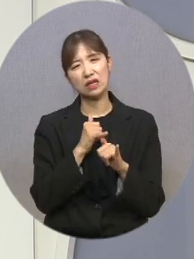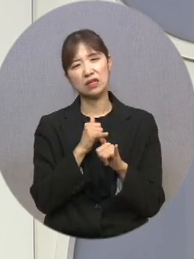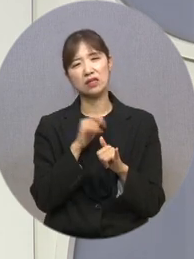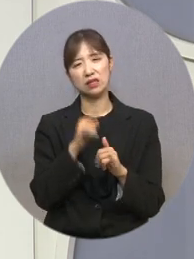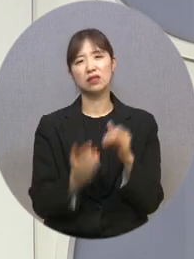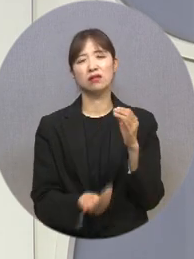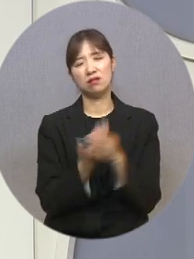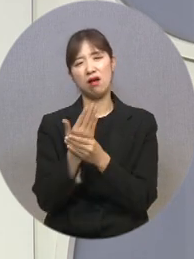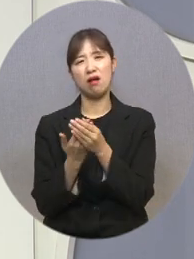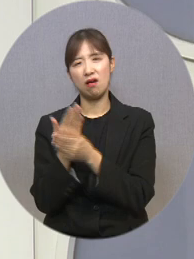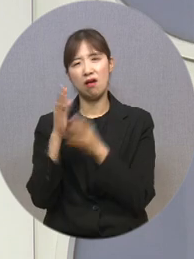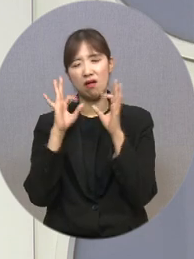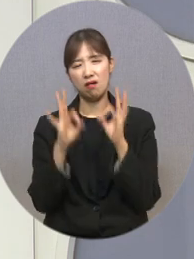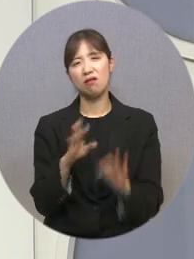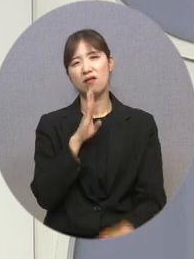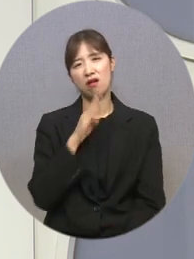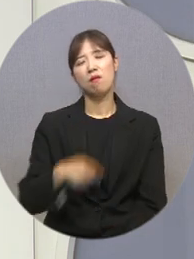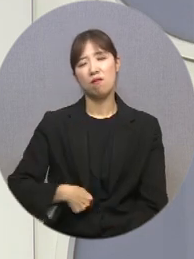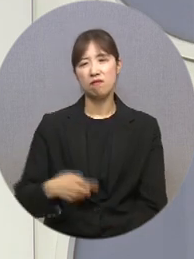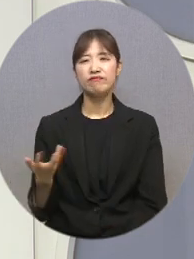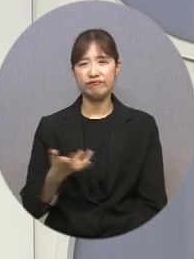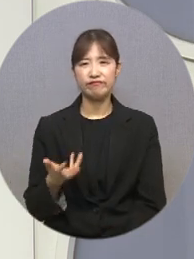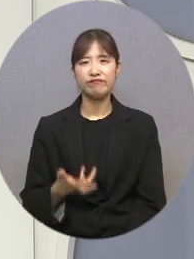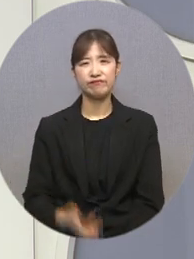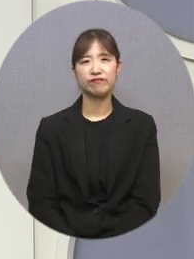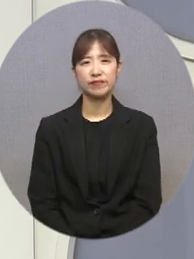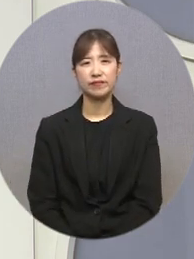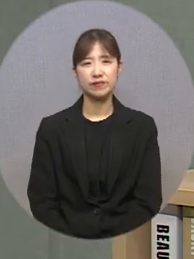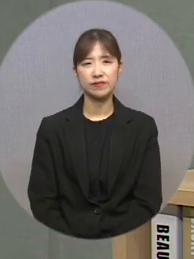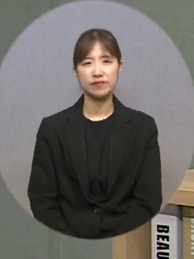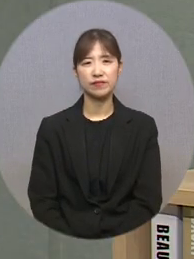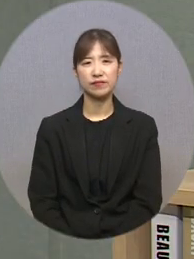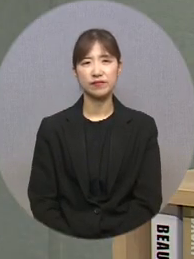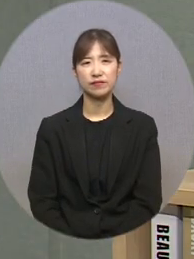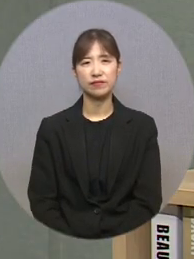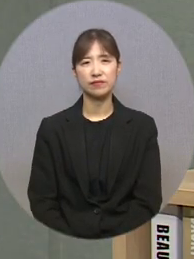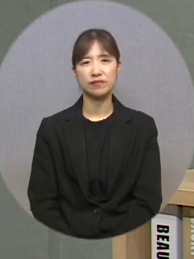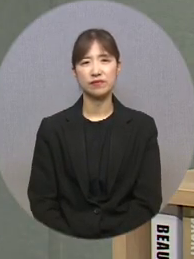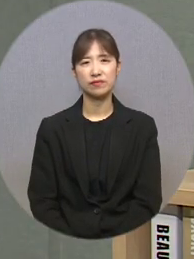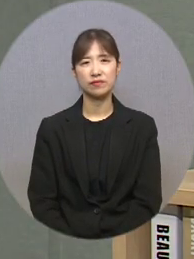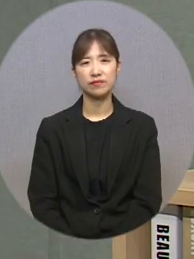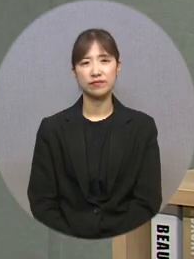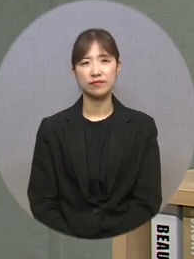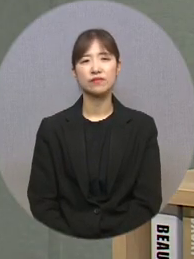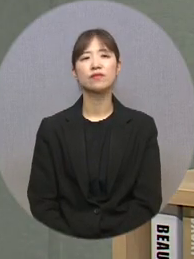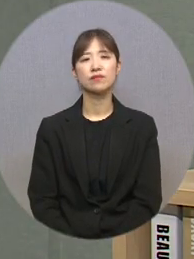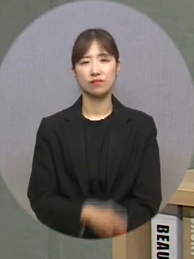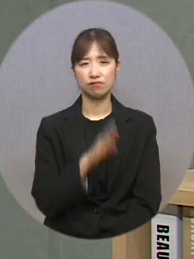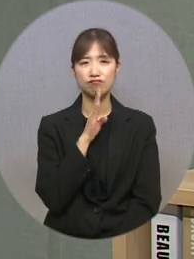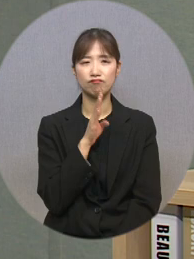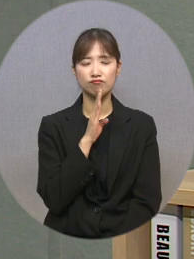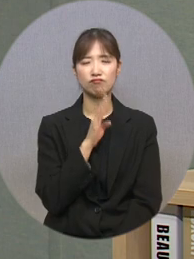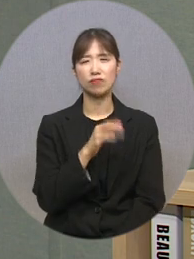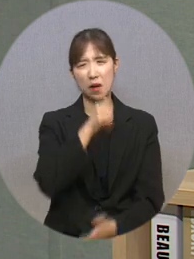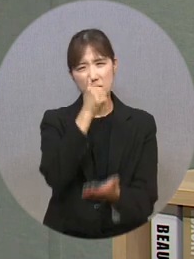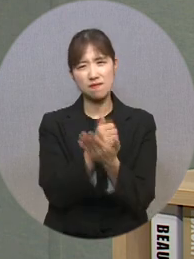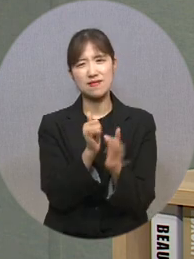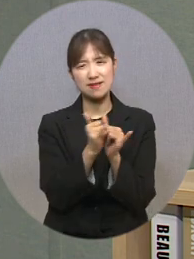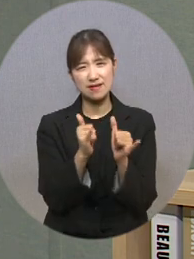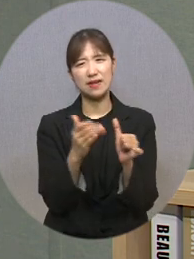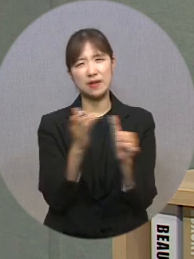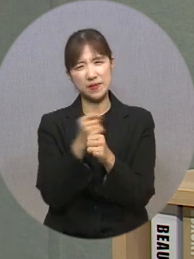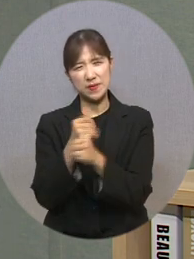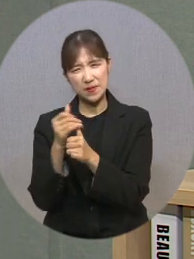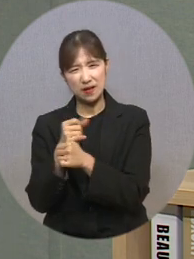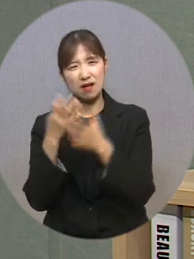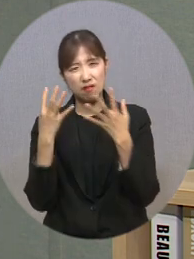이런 사건들 뭐 이런 너무 마음이 아프더라고요. 아, 그렇습니까? 예, 예. 예, 그런 그 많은 범인들을 검거하시고